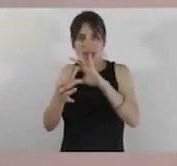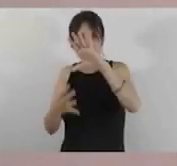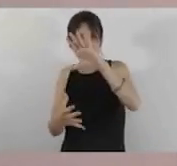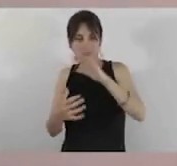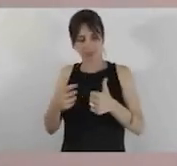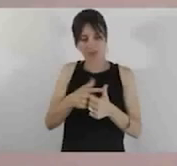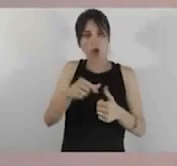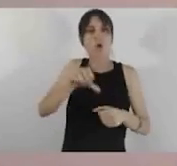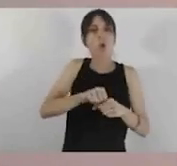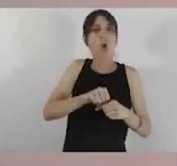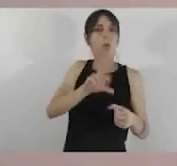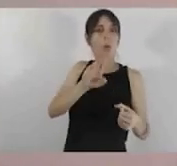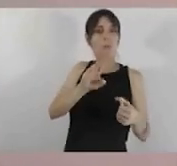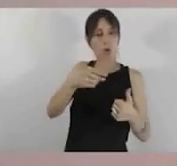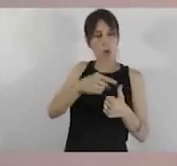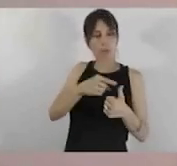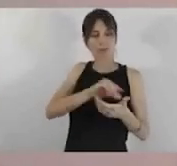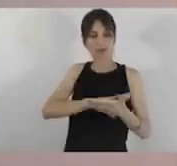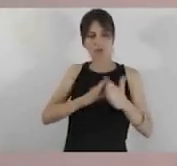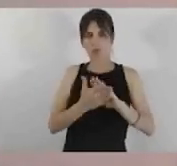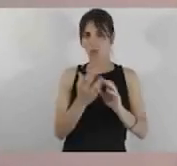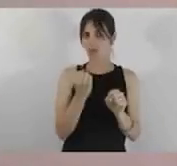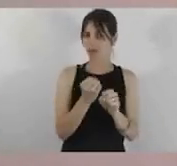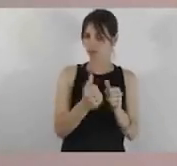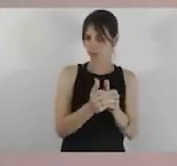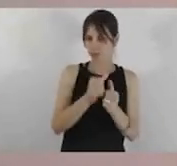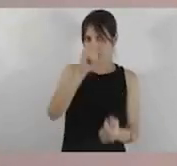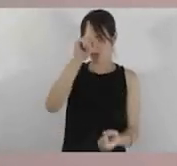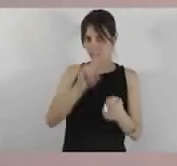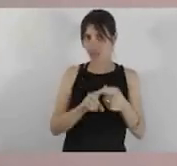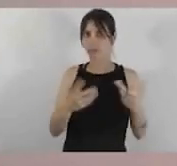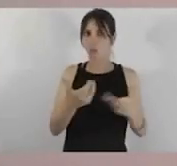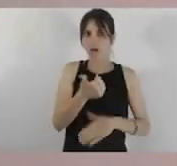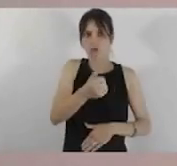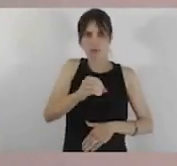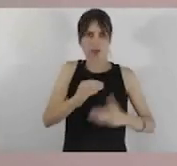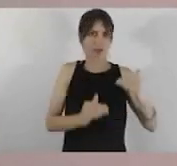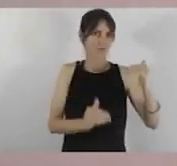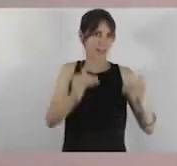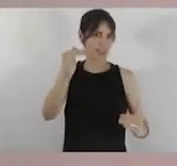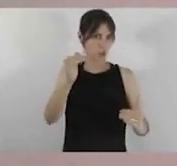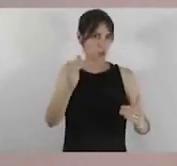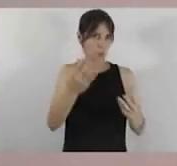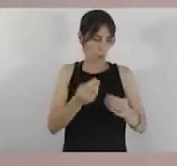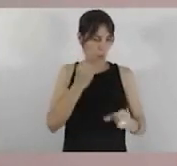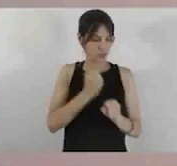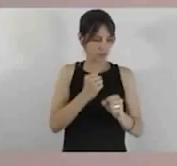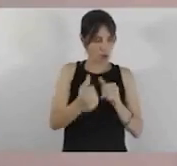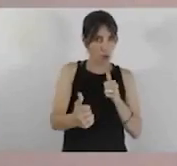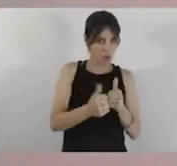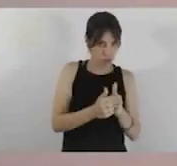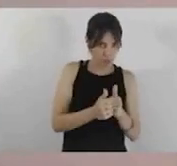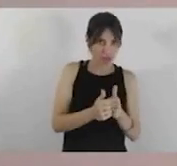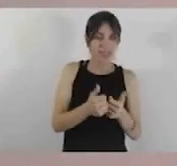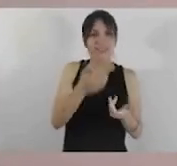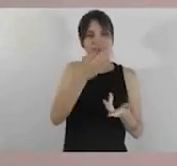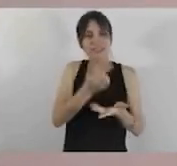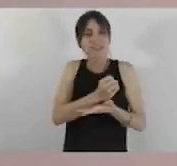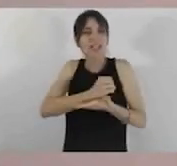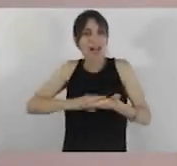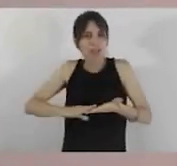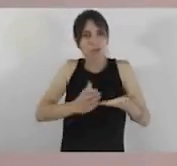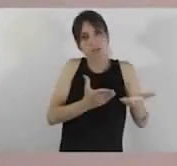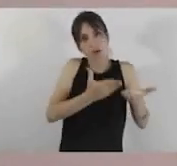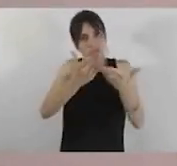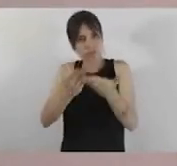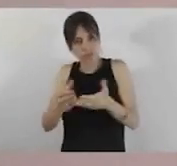avec elle, cette association, notamment sur la fracture numérique. Et quand on parle à titre gracieux, il y a quand même un calcul qui est